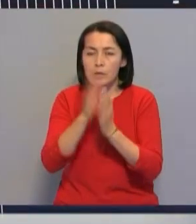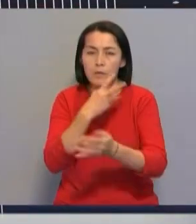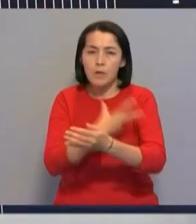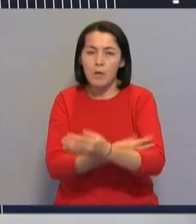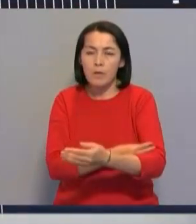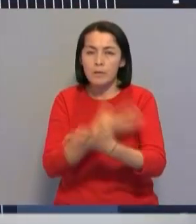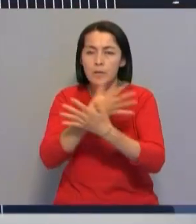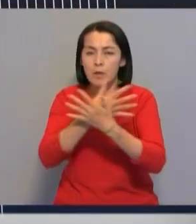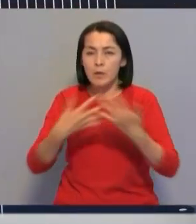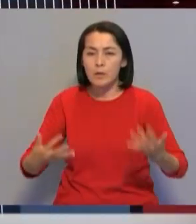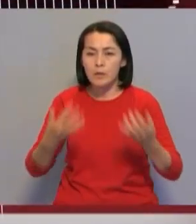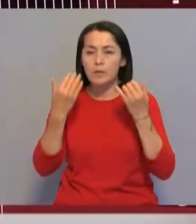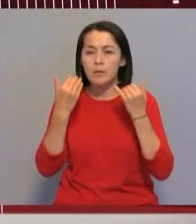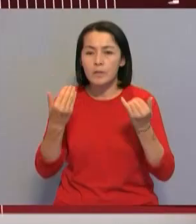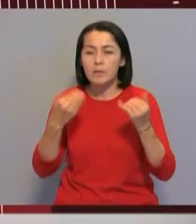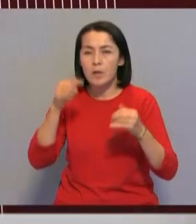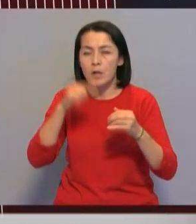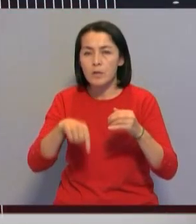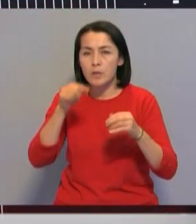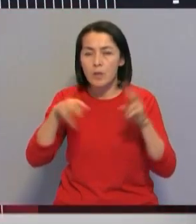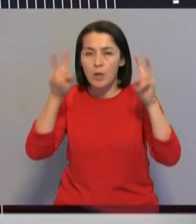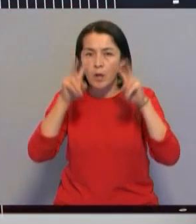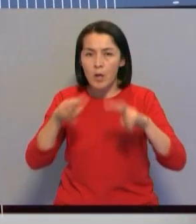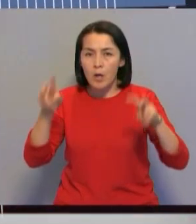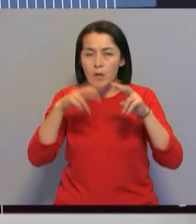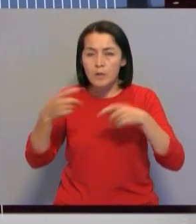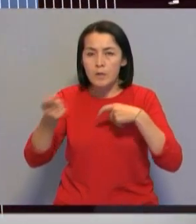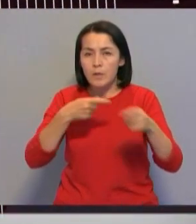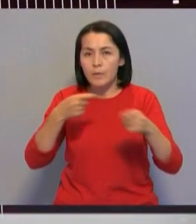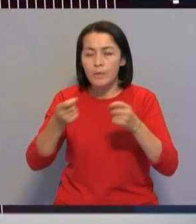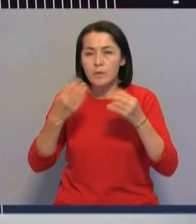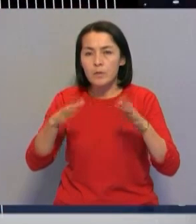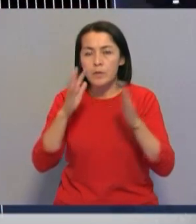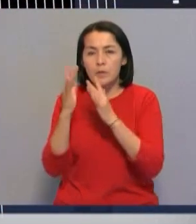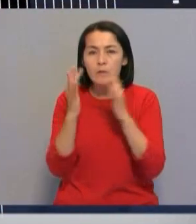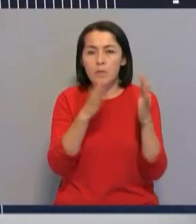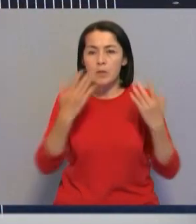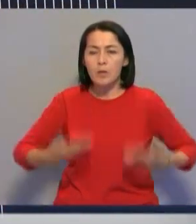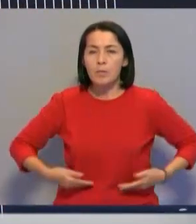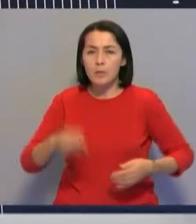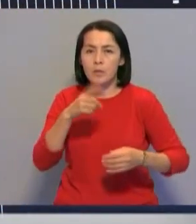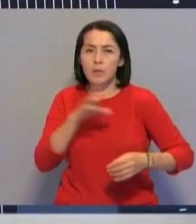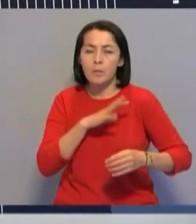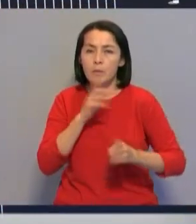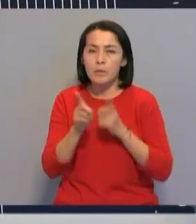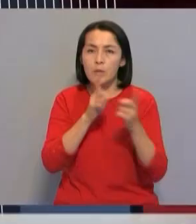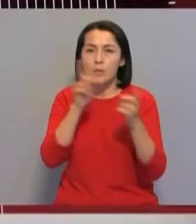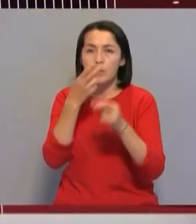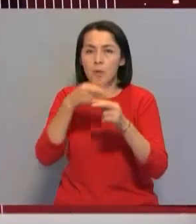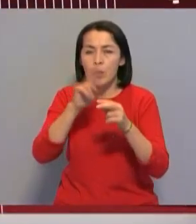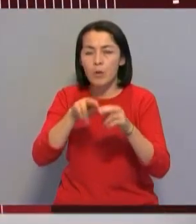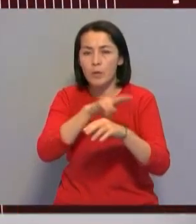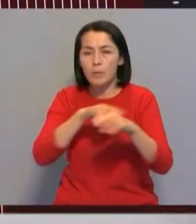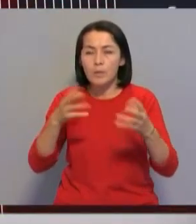растений содержащих наркотические вещества в ходе рейда на подведомственной территории в саду местного жителя Были обнаружены кусты конопли которые